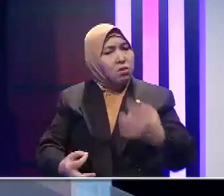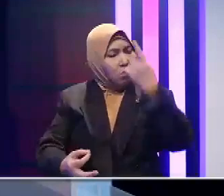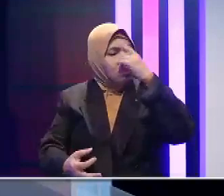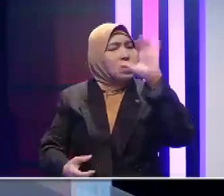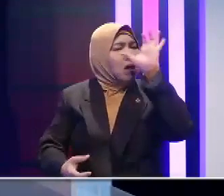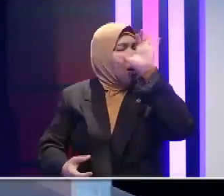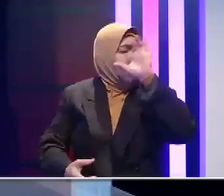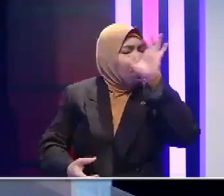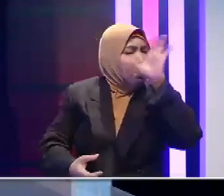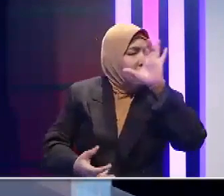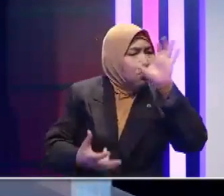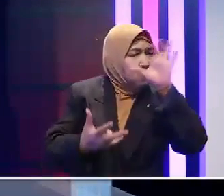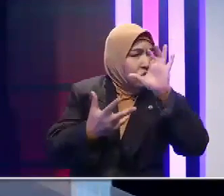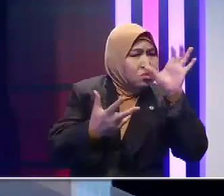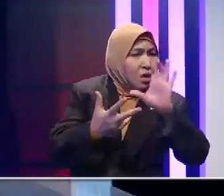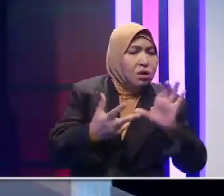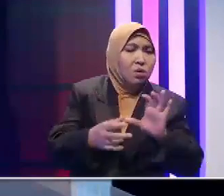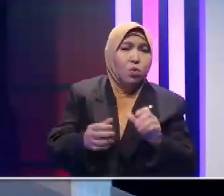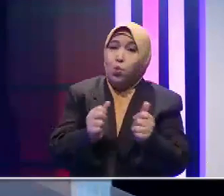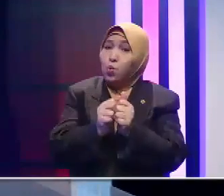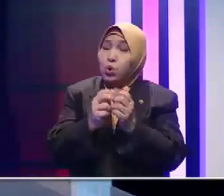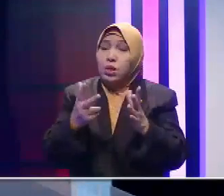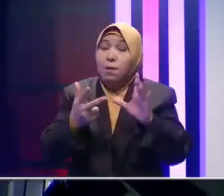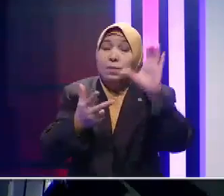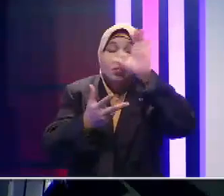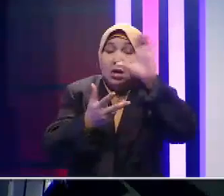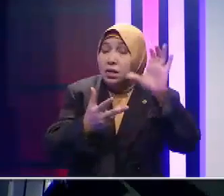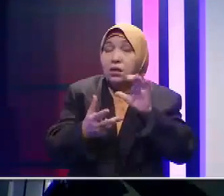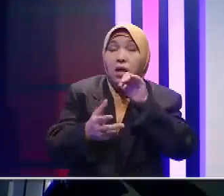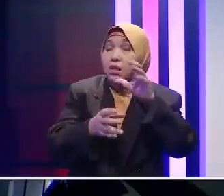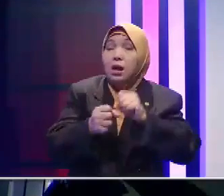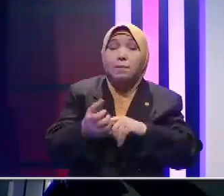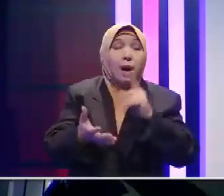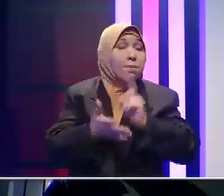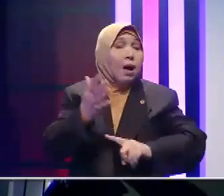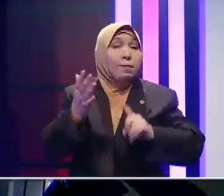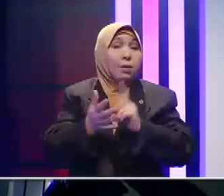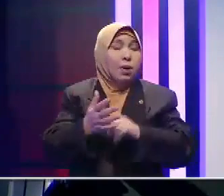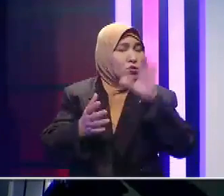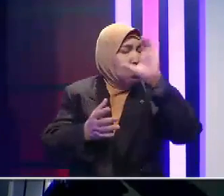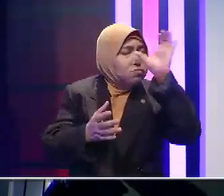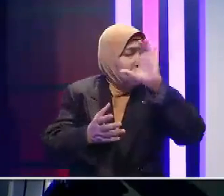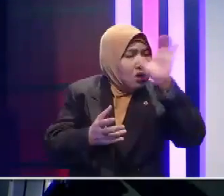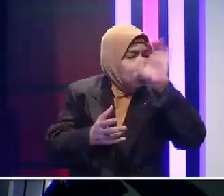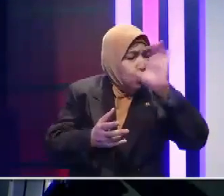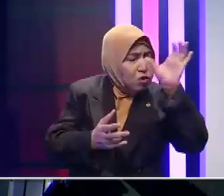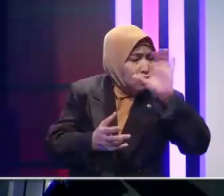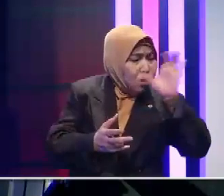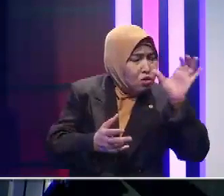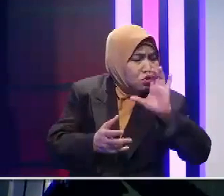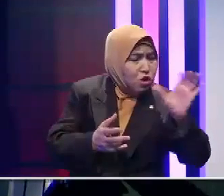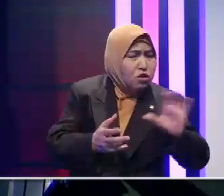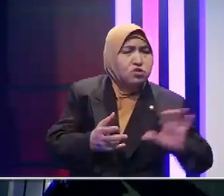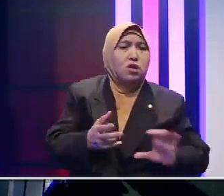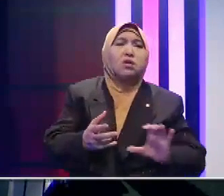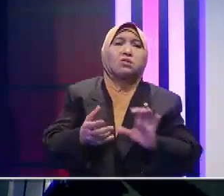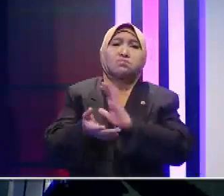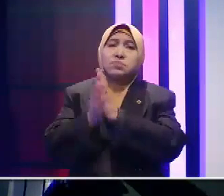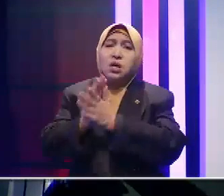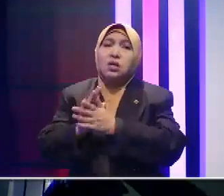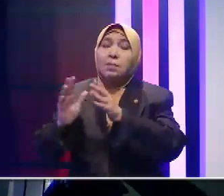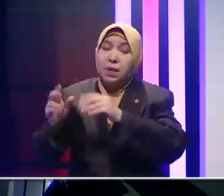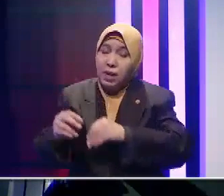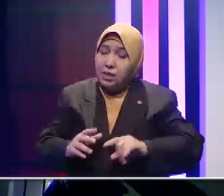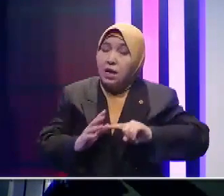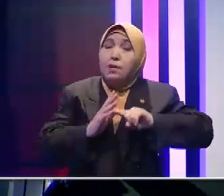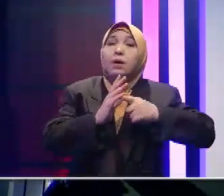mencari. Kalau tak ada pencarian, tak ada apa-apa yang akan dapat. Saya, atas sebab tu saya mencari. Saya pergi, dan saya tinggal situ. Saya